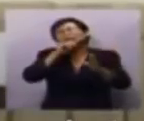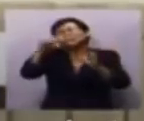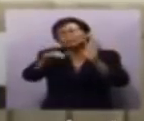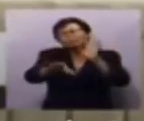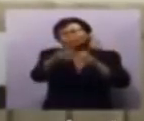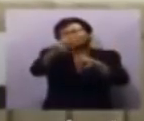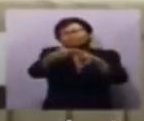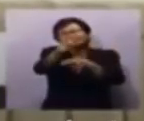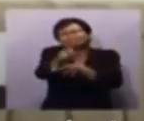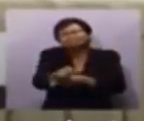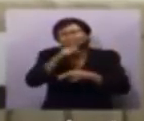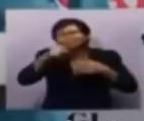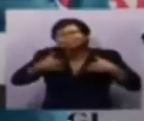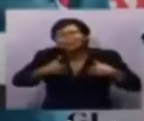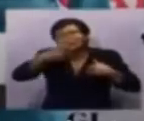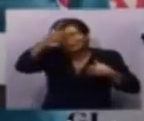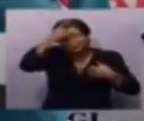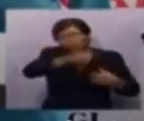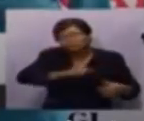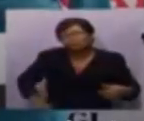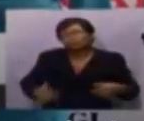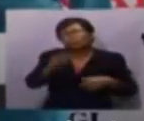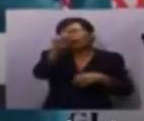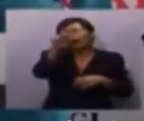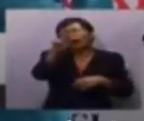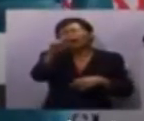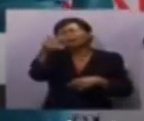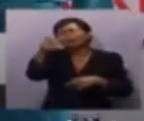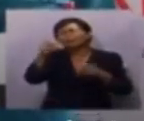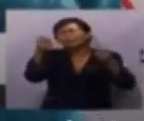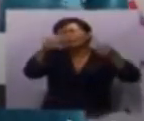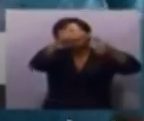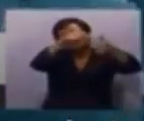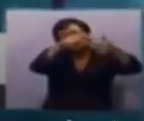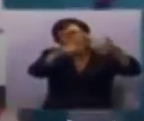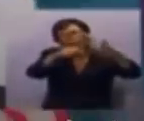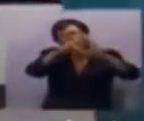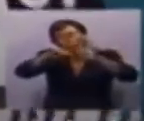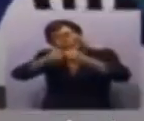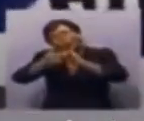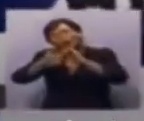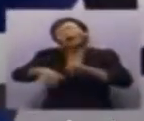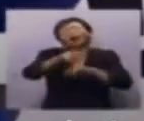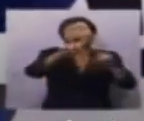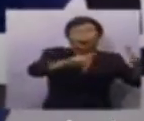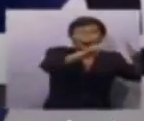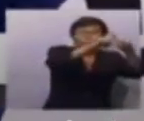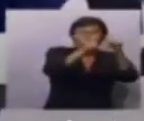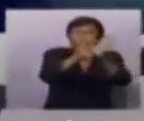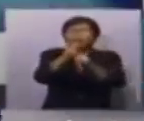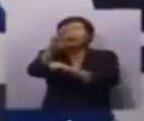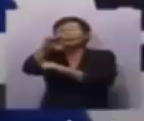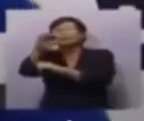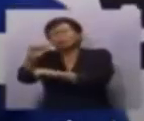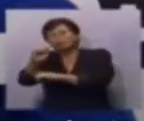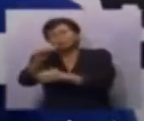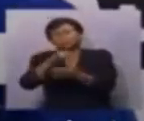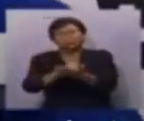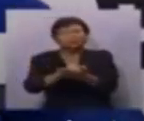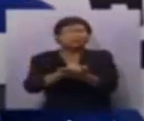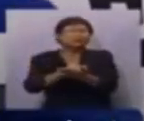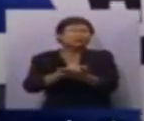dicalonkan. Datuk Seri Tengku Anan juga bersyukur banyak perkara telah diselesaikan terutama antara UMNO dan MCA iaitu